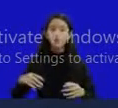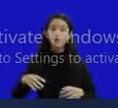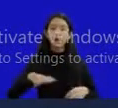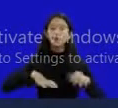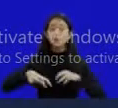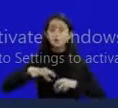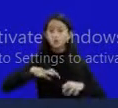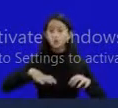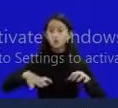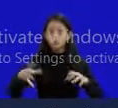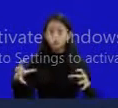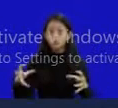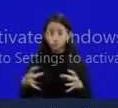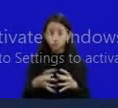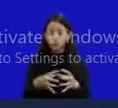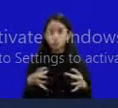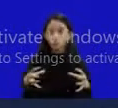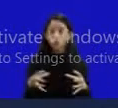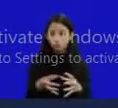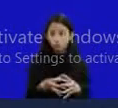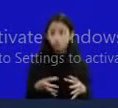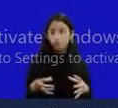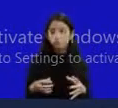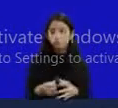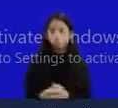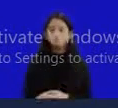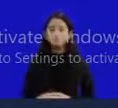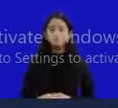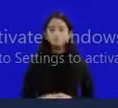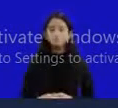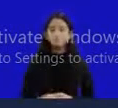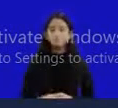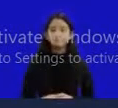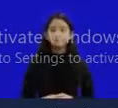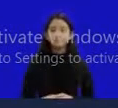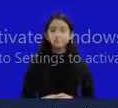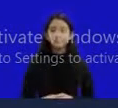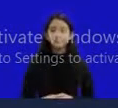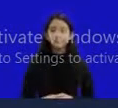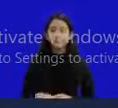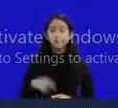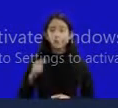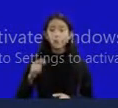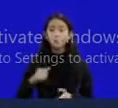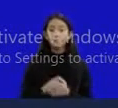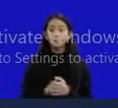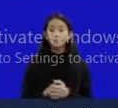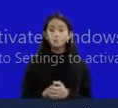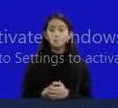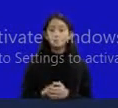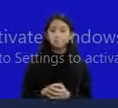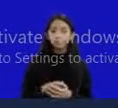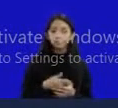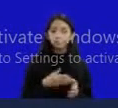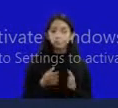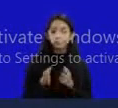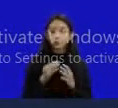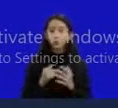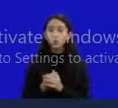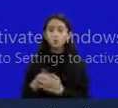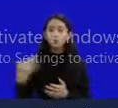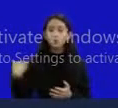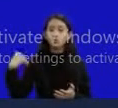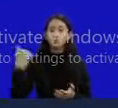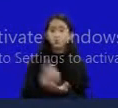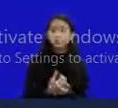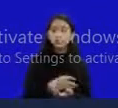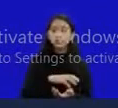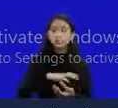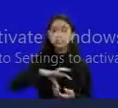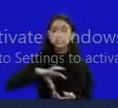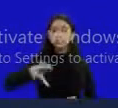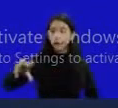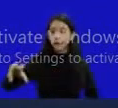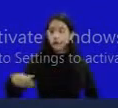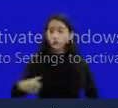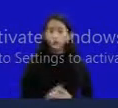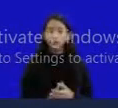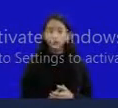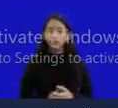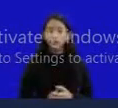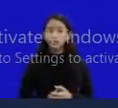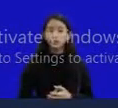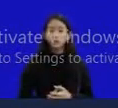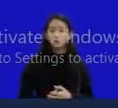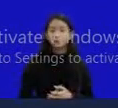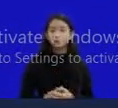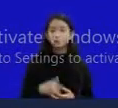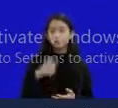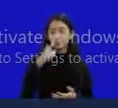lainnya dan ini makanya monitoring daripada dinas daripada Pemda daripada gugus tugas daerah di luar biasa